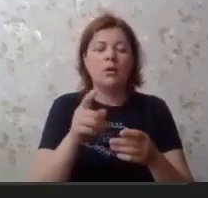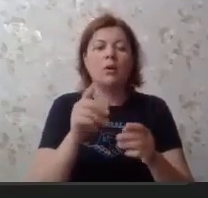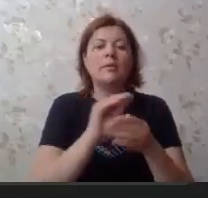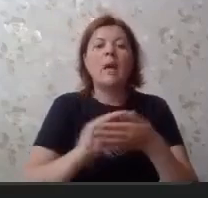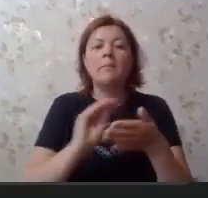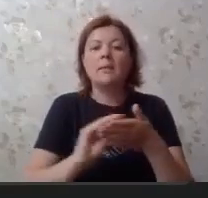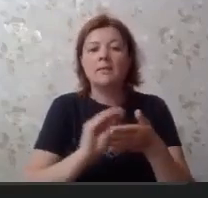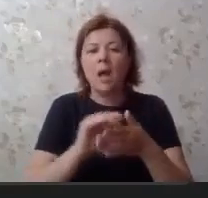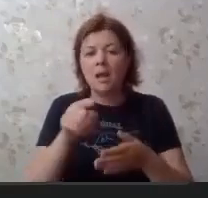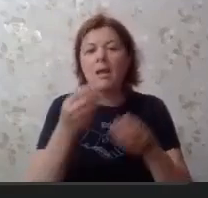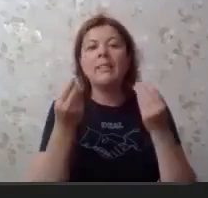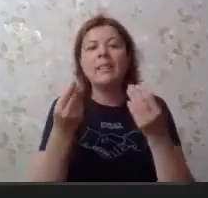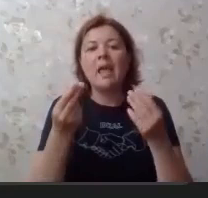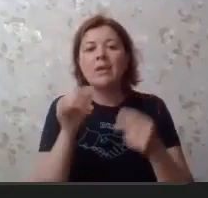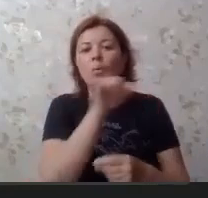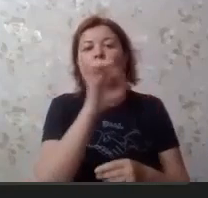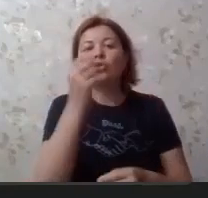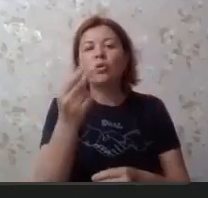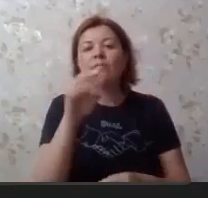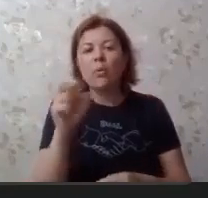Ну, я так понимаю, это они так говорят.